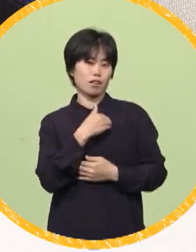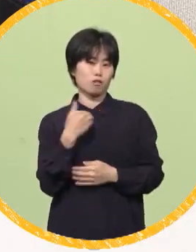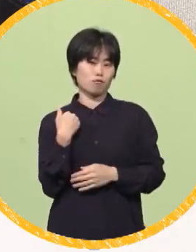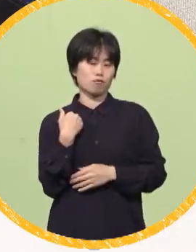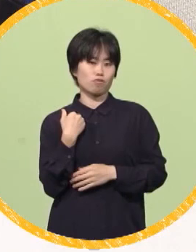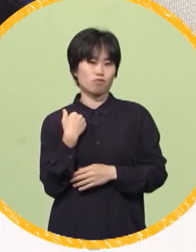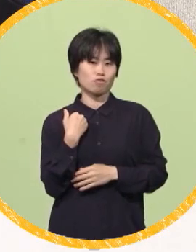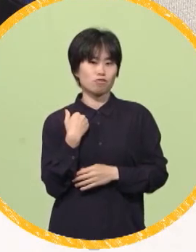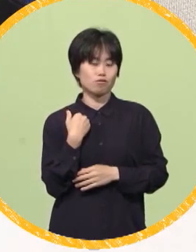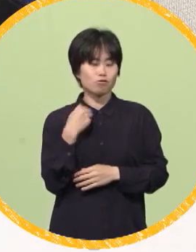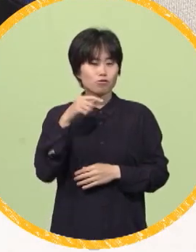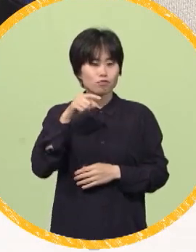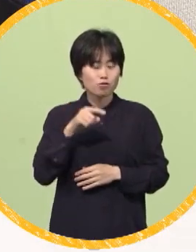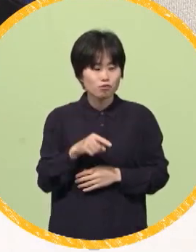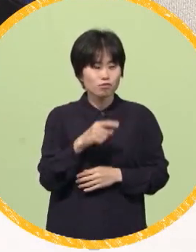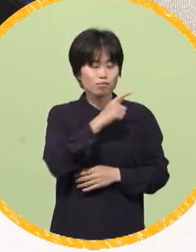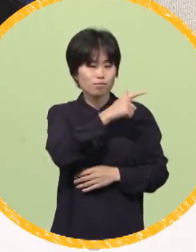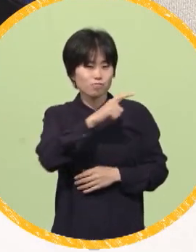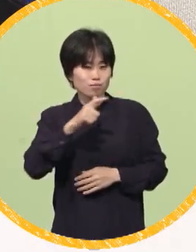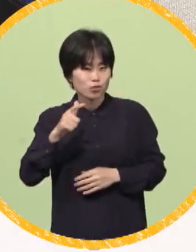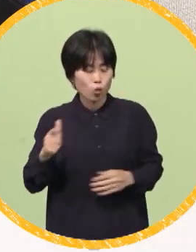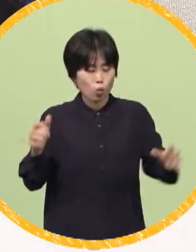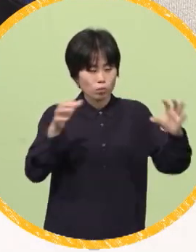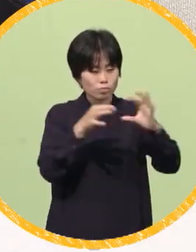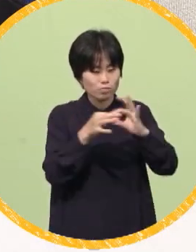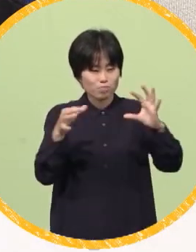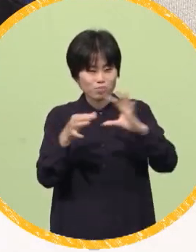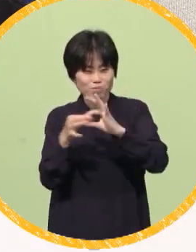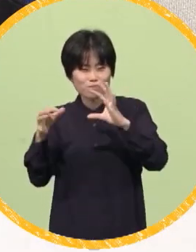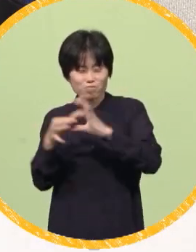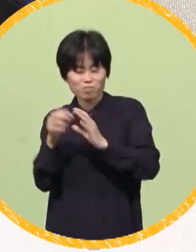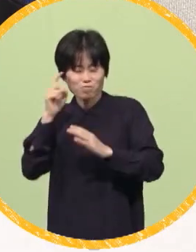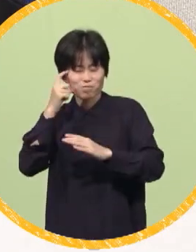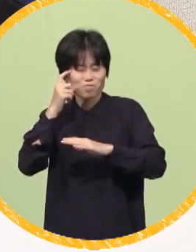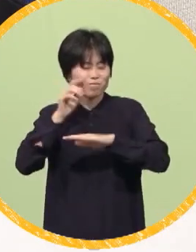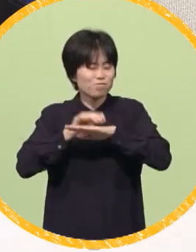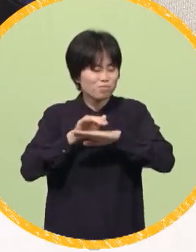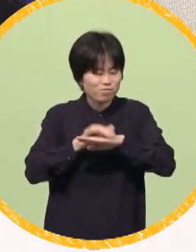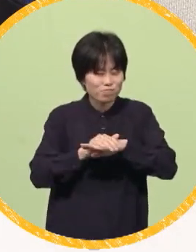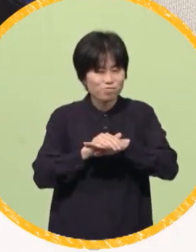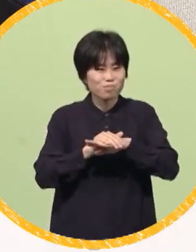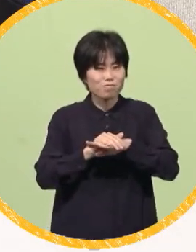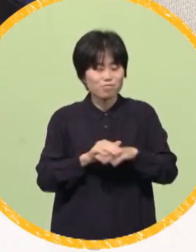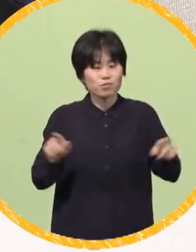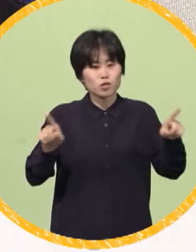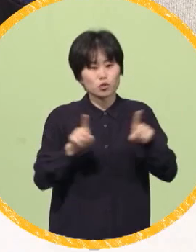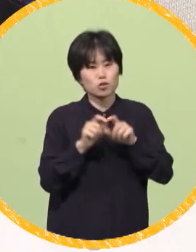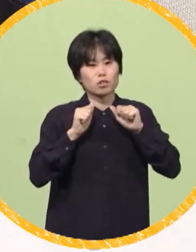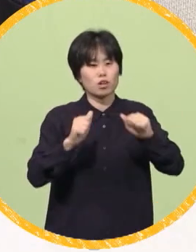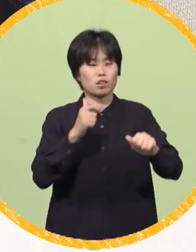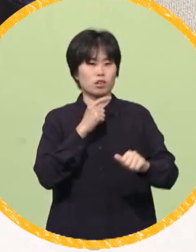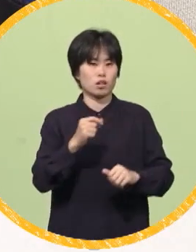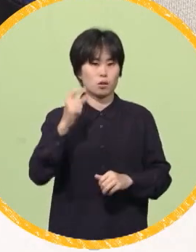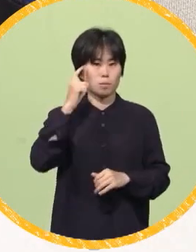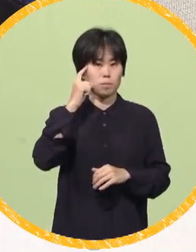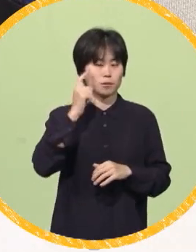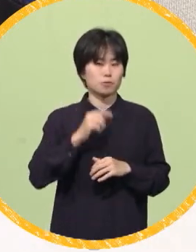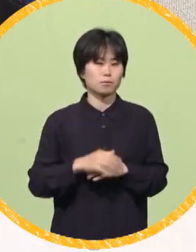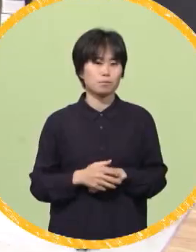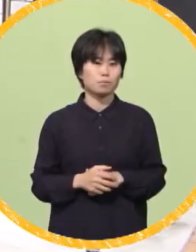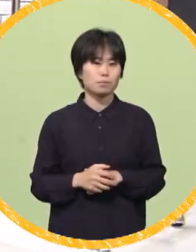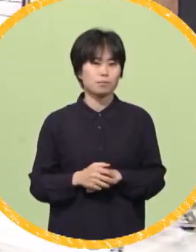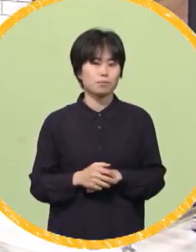しをぜひいろんな方々といろいろ違うステークホルダーと一緒になって作っていきたいなというふうに考えています。